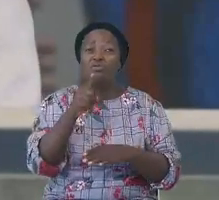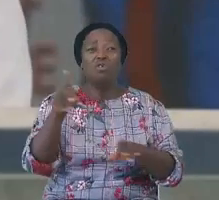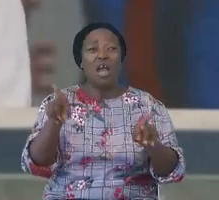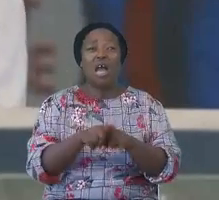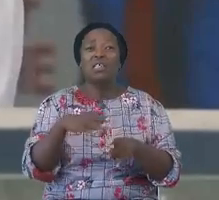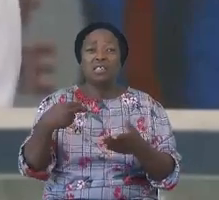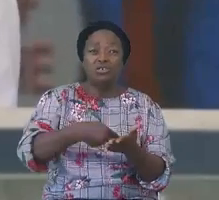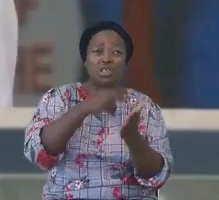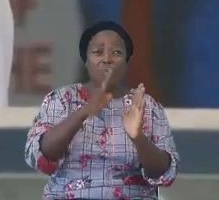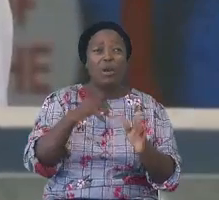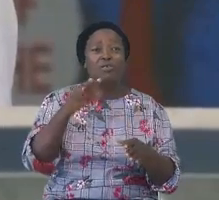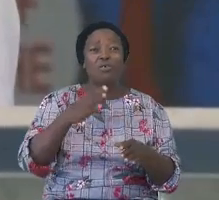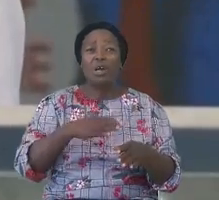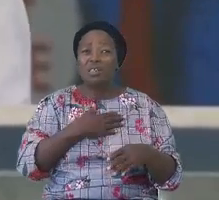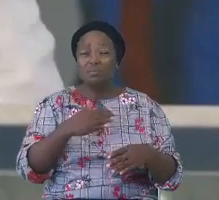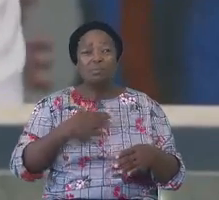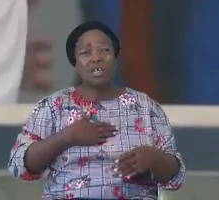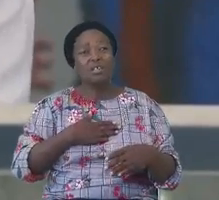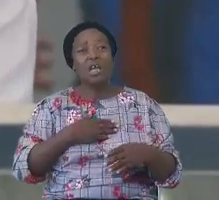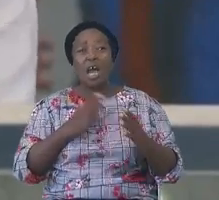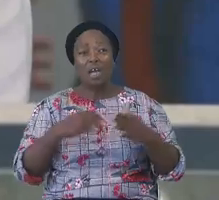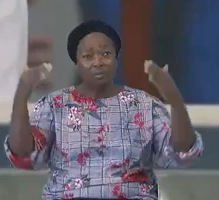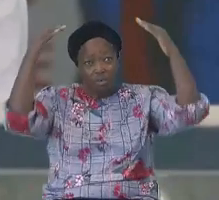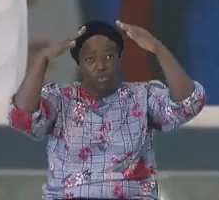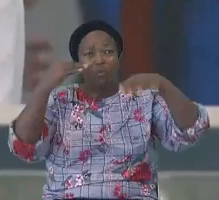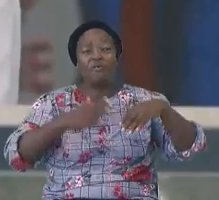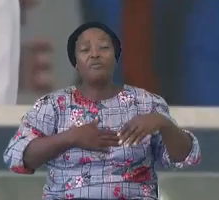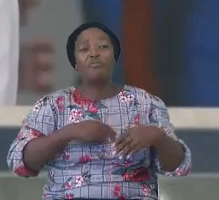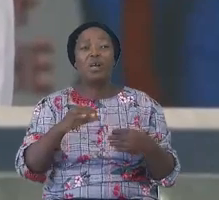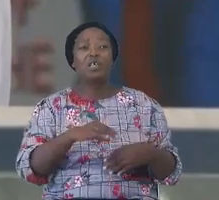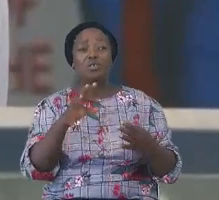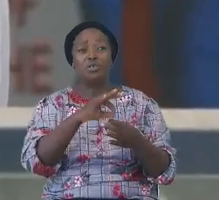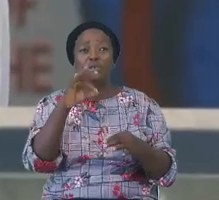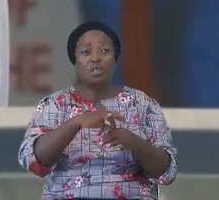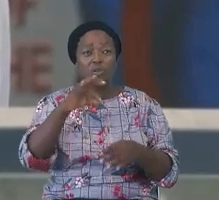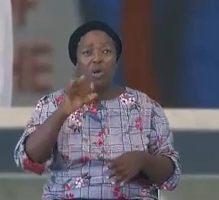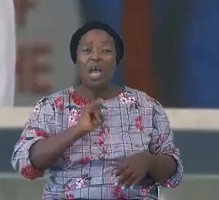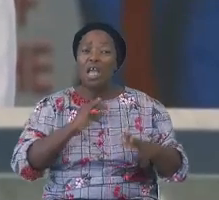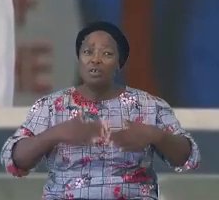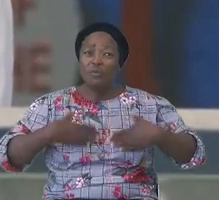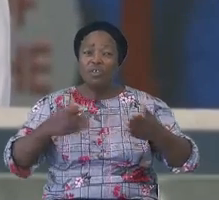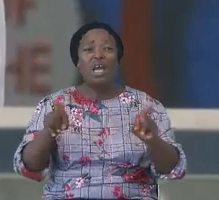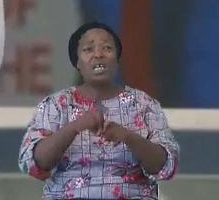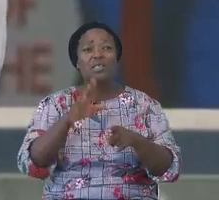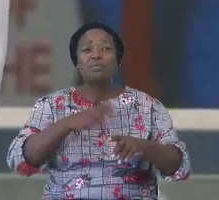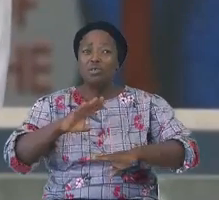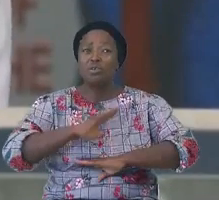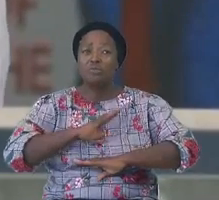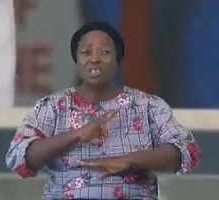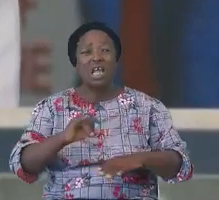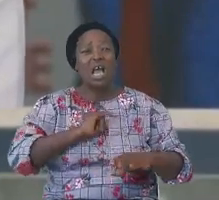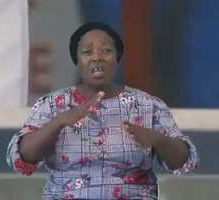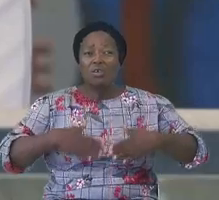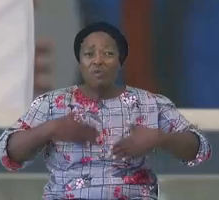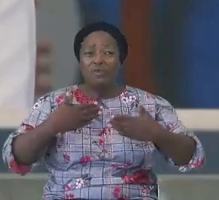te confesse comme mon sanctificateur, je te confesse comme le berger, l'évêque de mon âme,